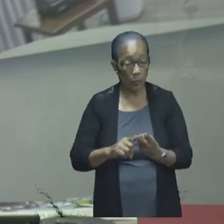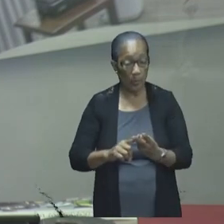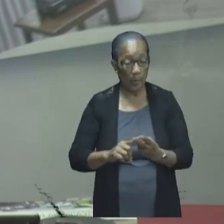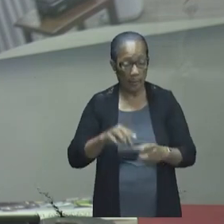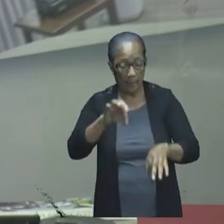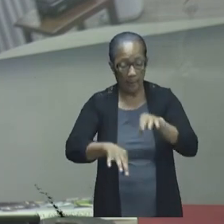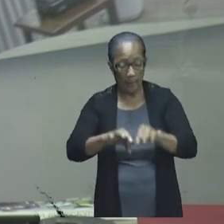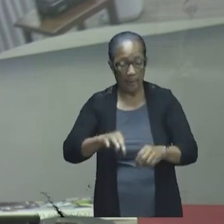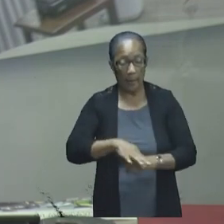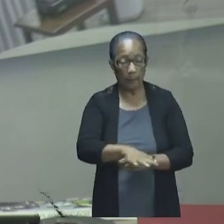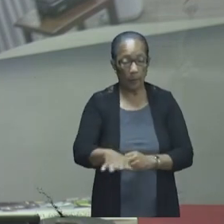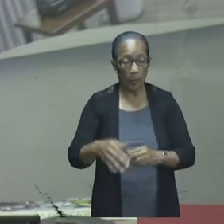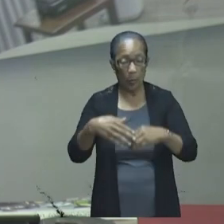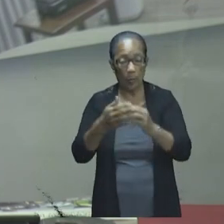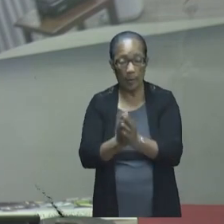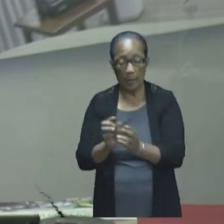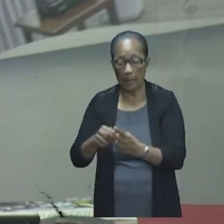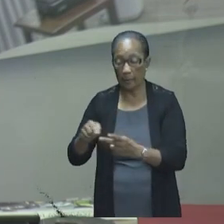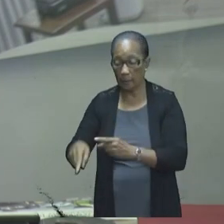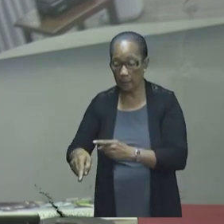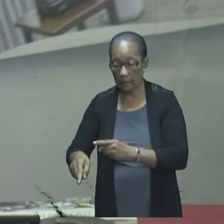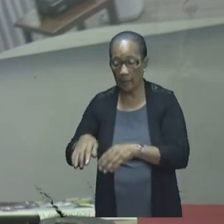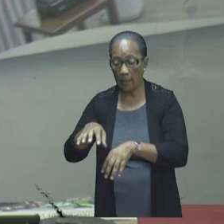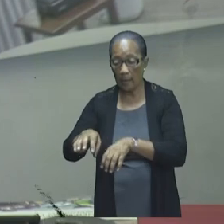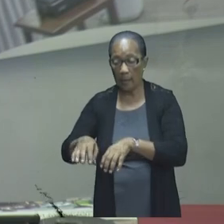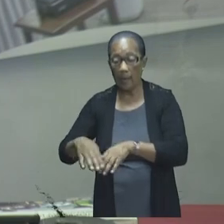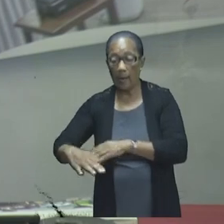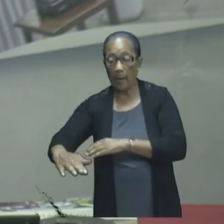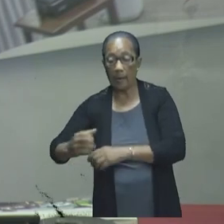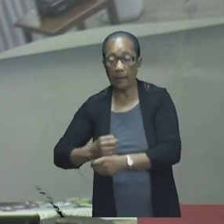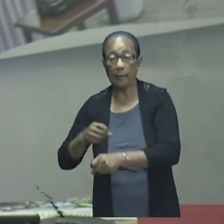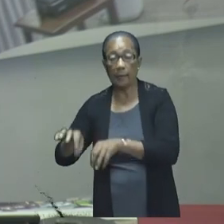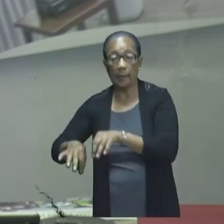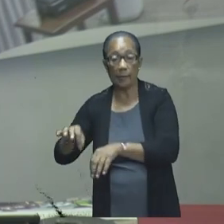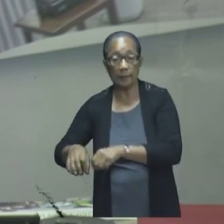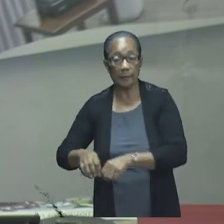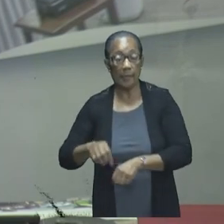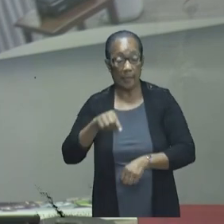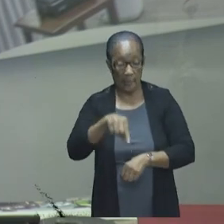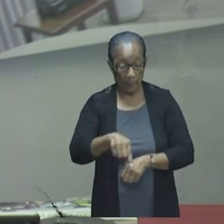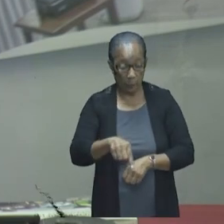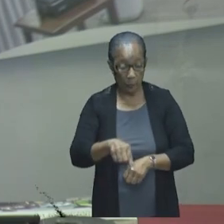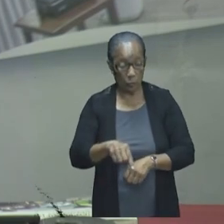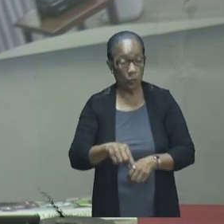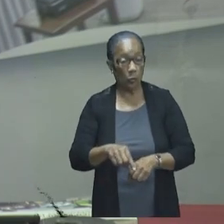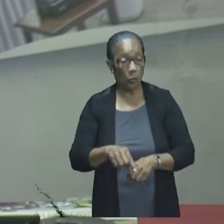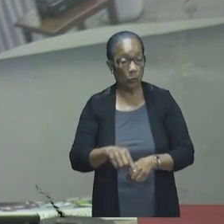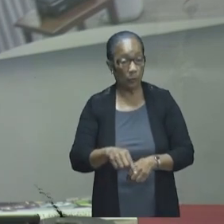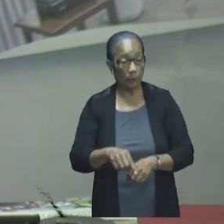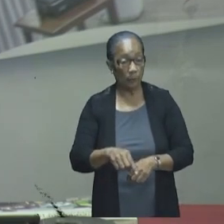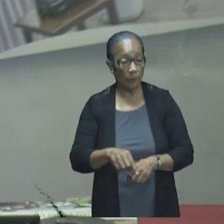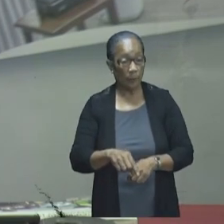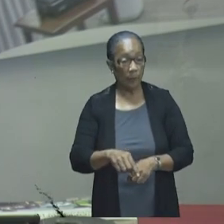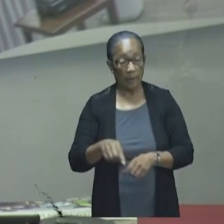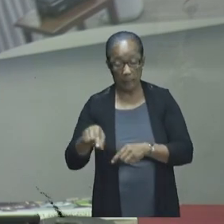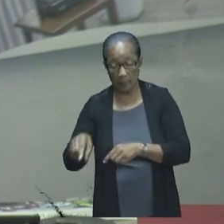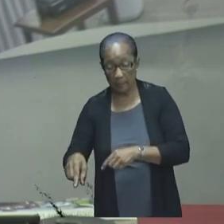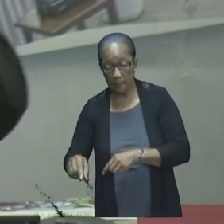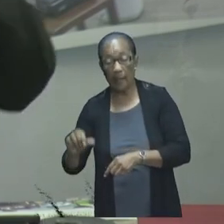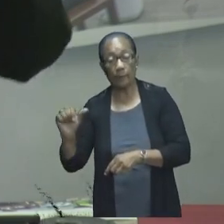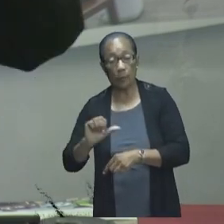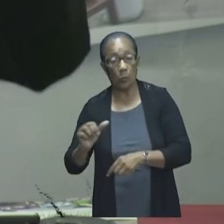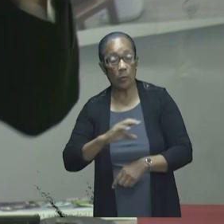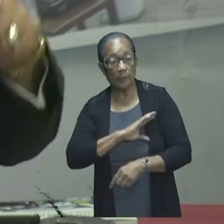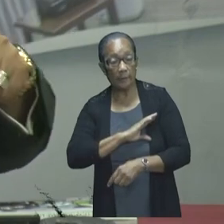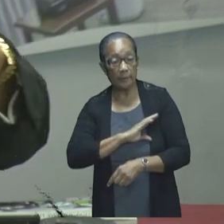en derde was agrarisch wij gaan er vanuit dat als iemand een bovenlader heeft hij iets als die maar voor agrarisch vanuit de heeft yogi's